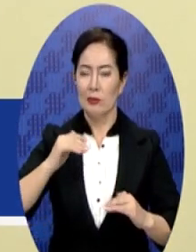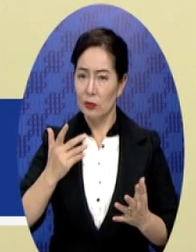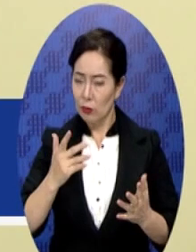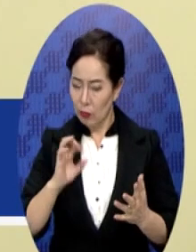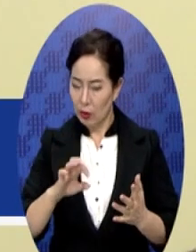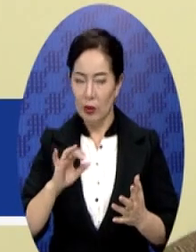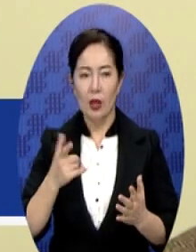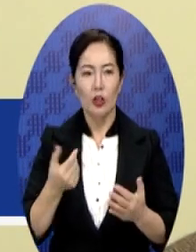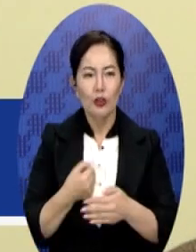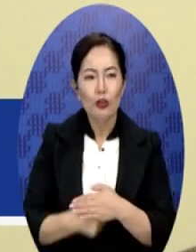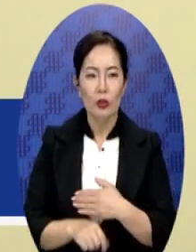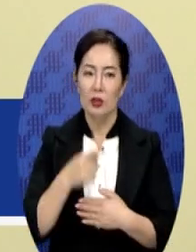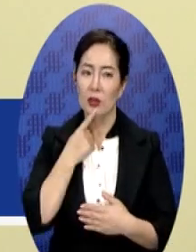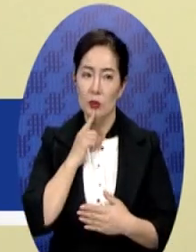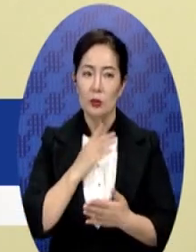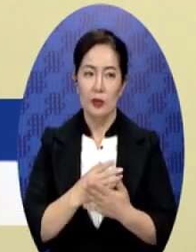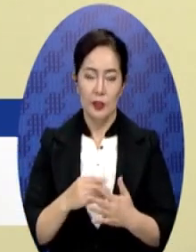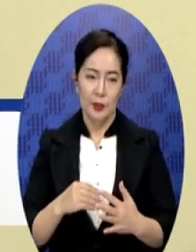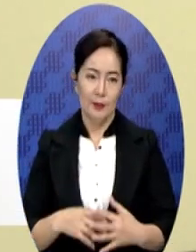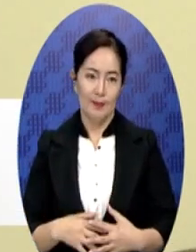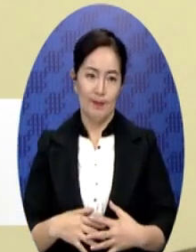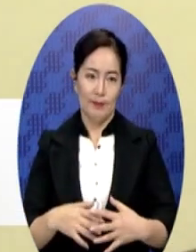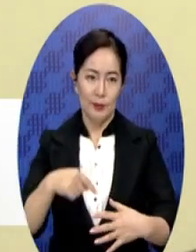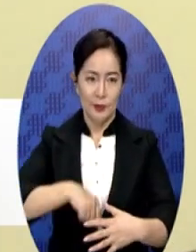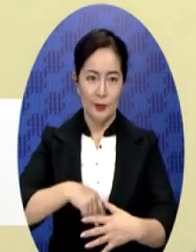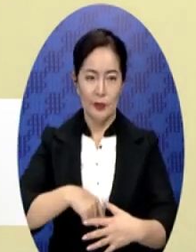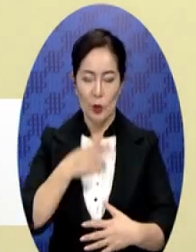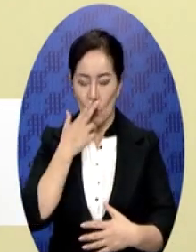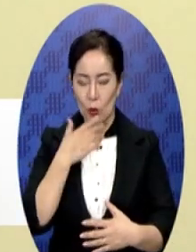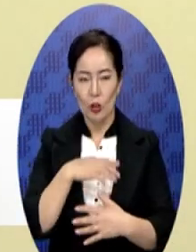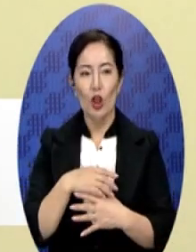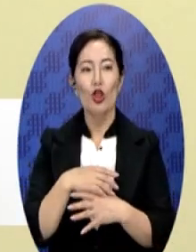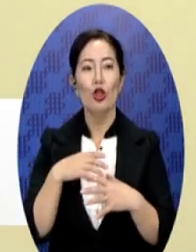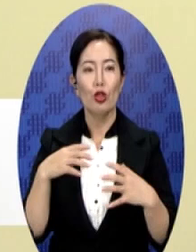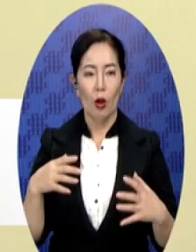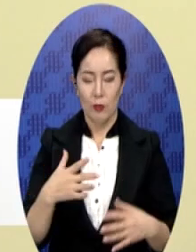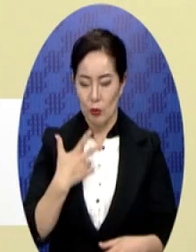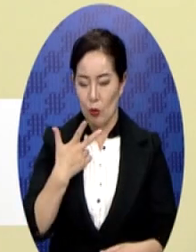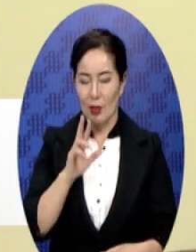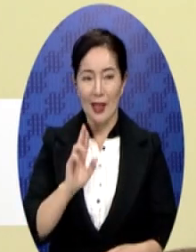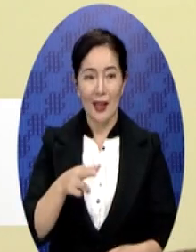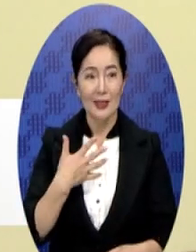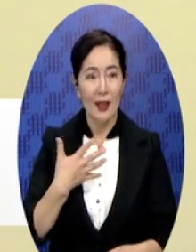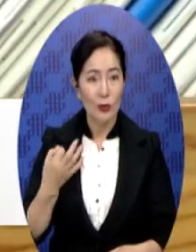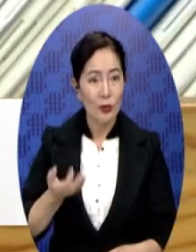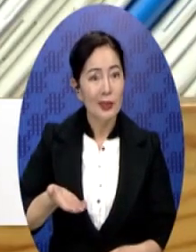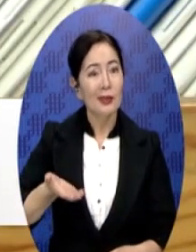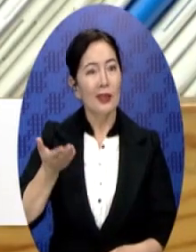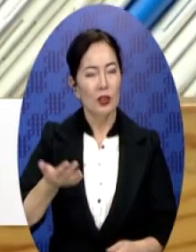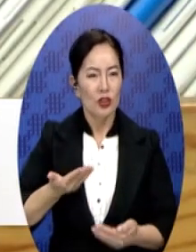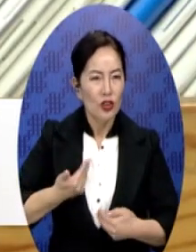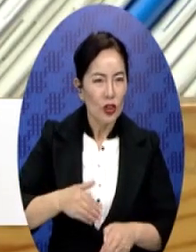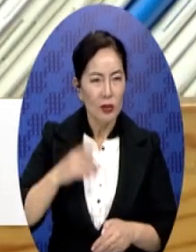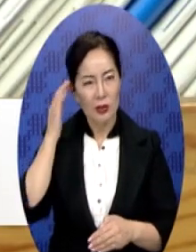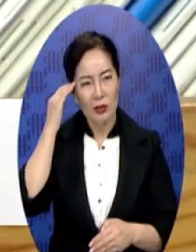хүндрэл үүсгдэг байгаа. Жирэмсний тээлтийн явцад урагаас хөвлөдөө хийх томрох юм уу 300-500-аас дээш гарах юм бол төрөх явцын саатал юм уу